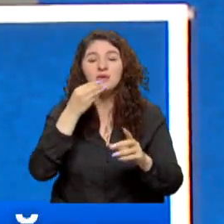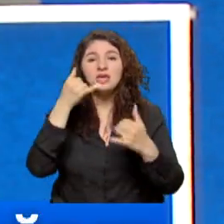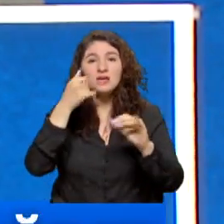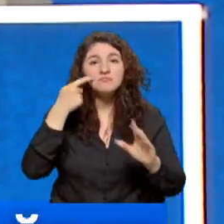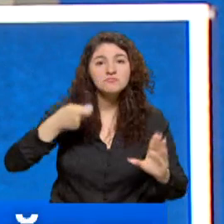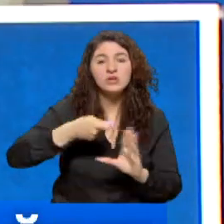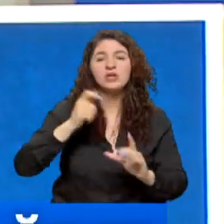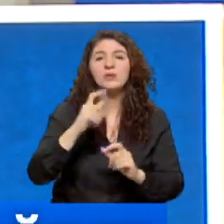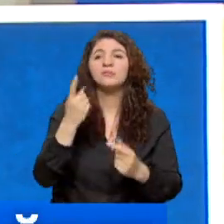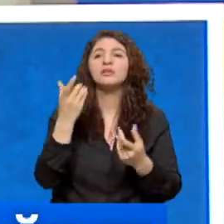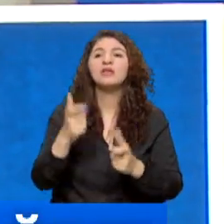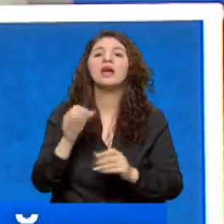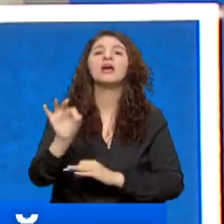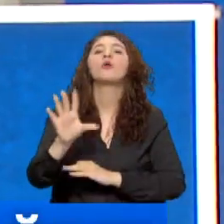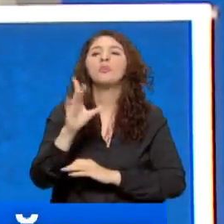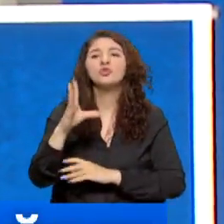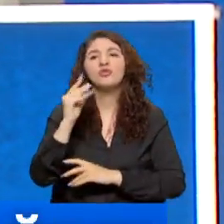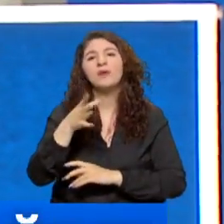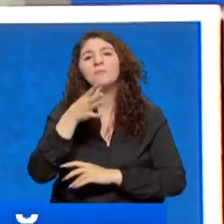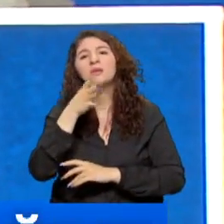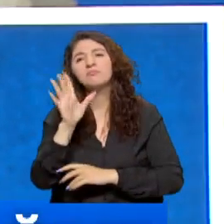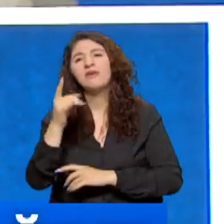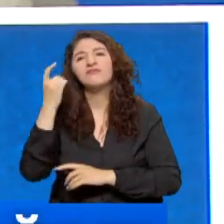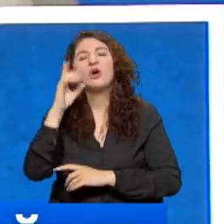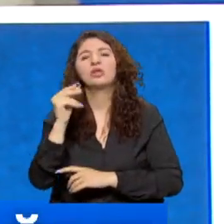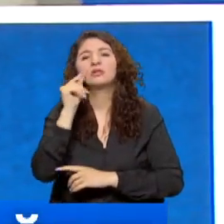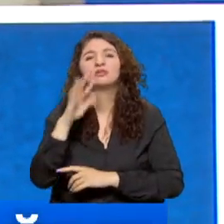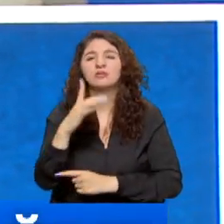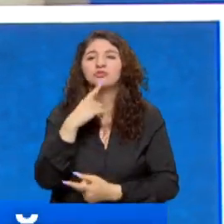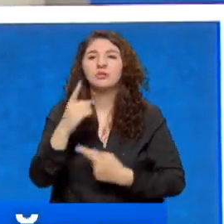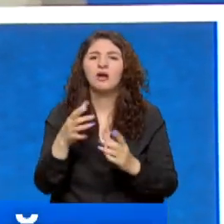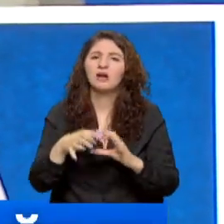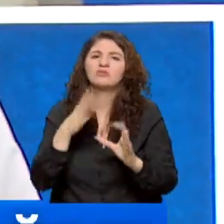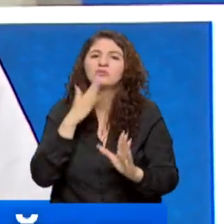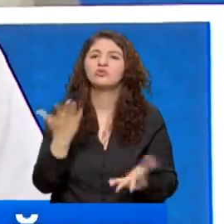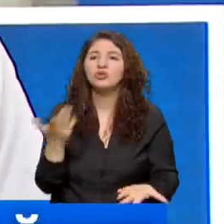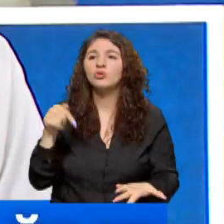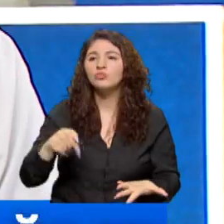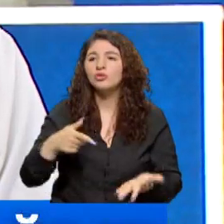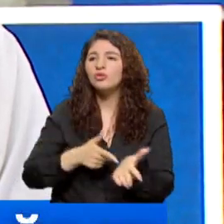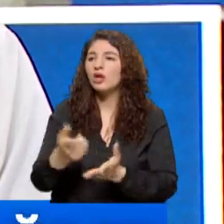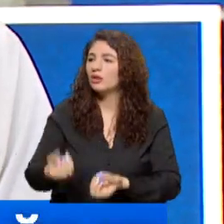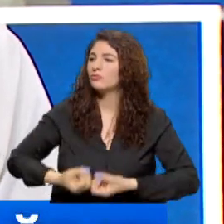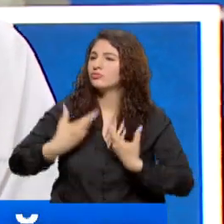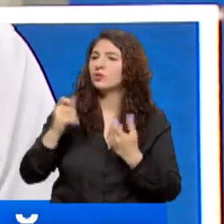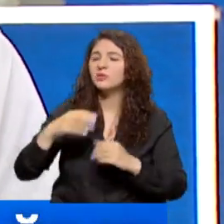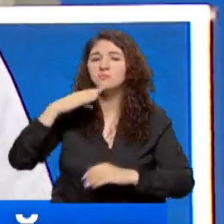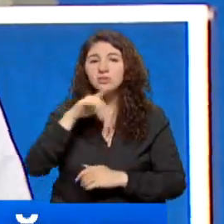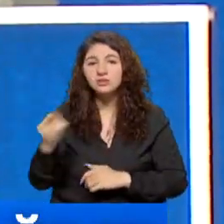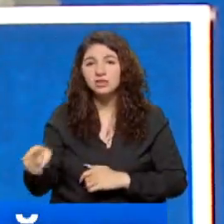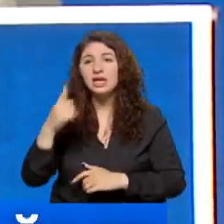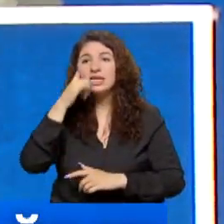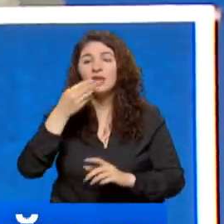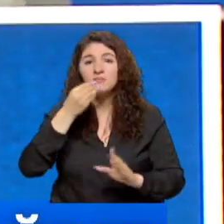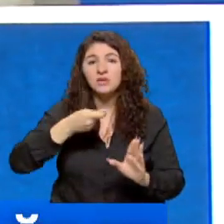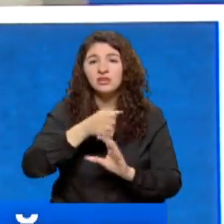Bunlar ne yazık ki çok işte bilgisi olmayıp da Fikri olan insanların söylemleri alakası yok Çünkü bugün tarlada yetiştirdiğiniz mısırı